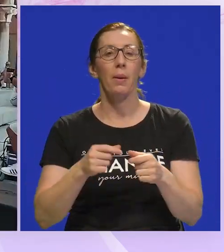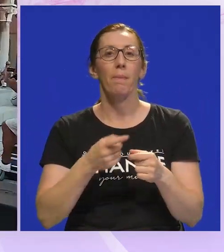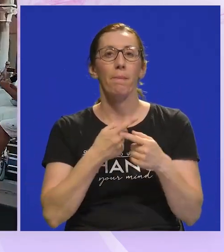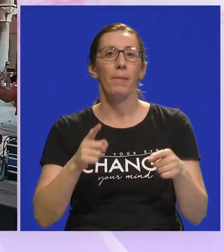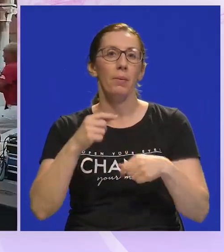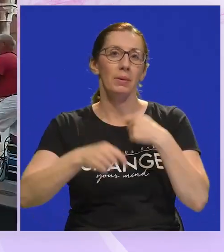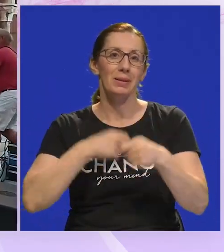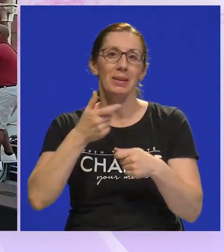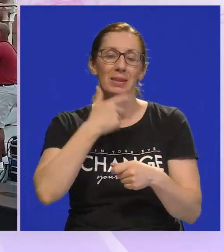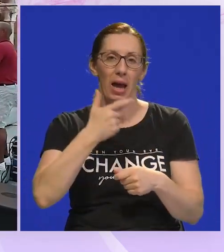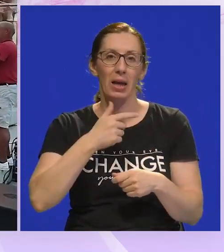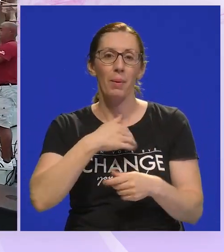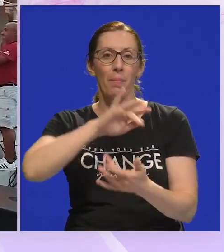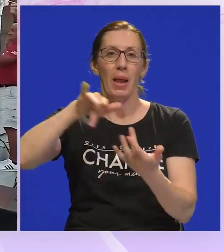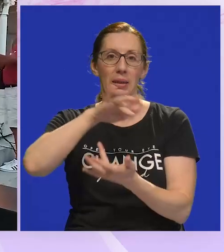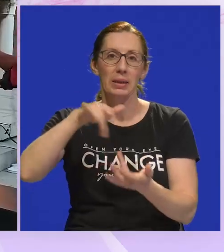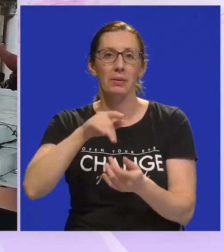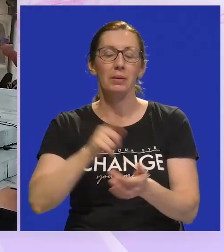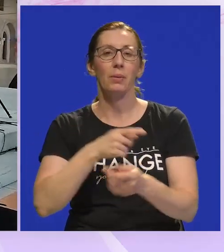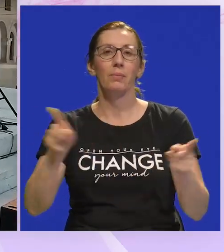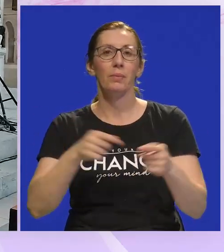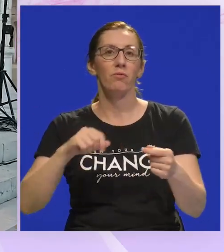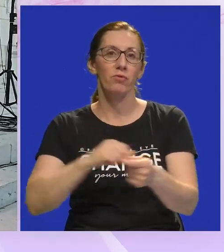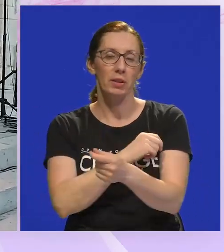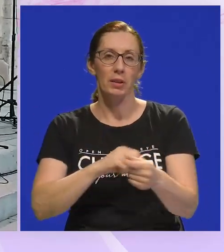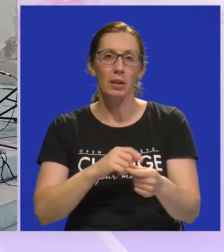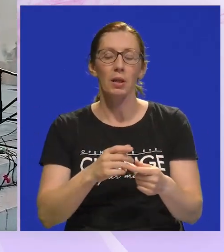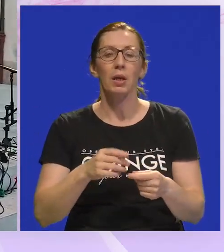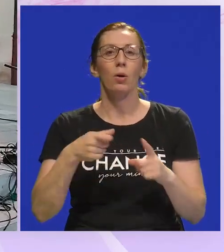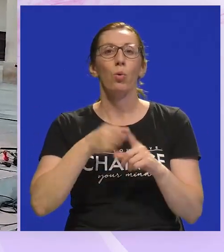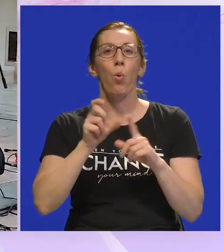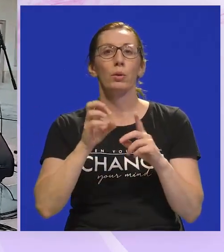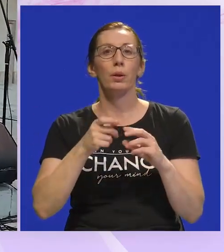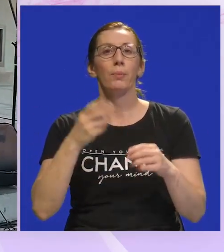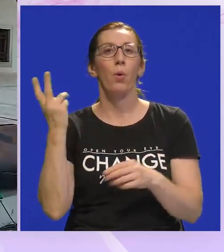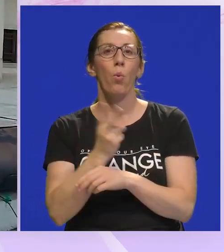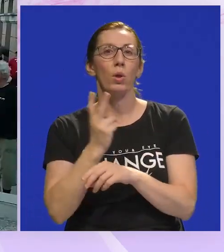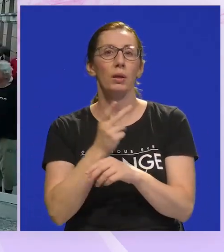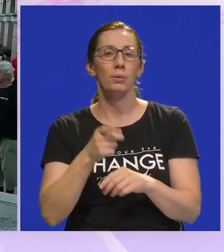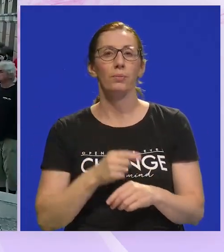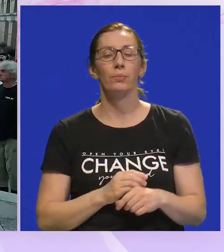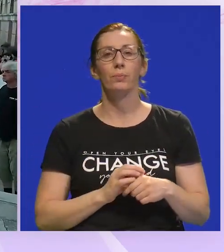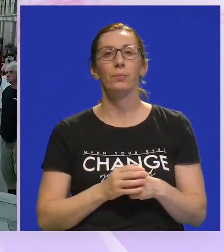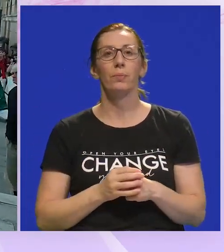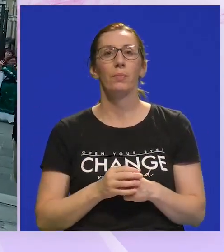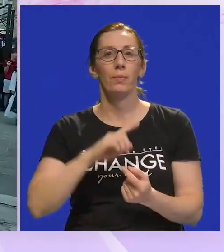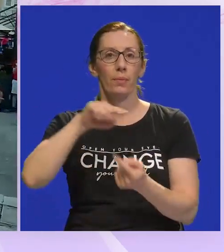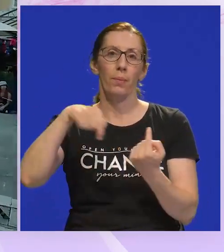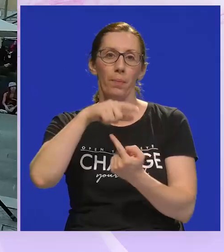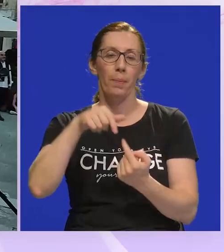istarskim tradicijskim programom, plesovima i svirkom predstavili članovi Kuda Uljanik.